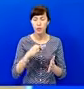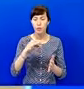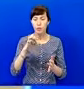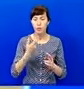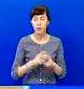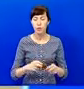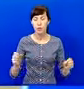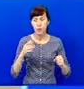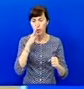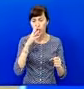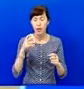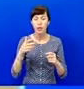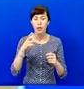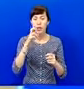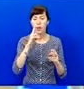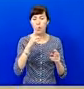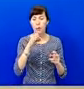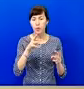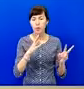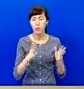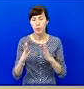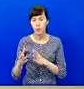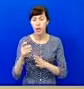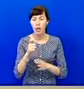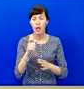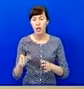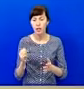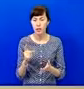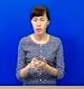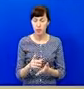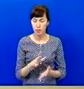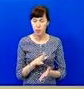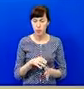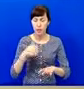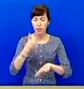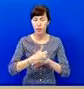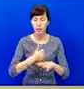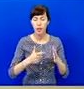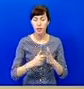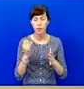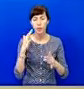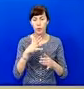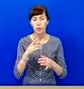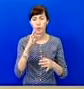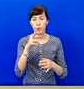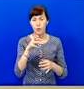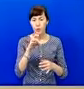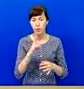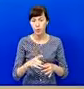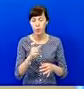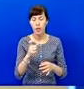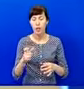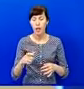қыс маусымында қатты отын бағасын реттеуді тиісті сала мамандарына мықтап тапсырды. Басты мақсат, басым көпшілігі көмірді қолданатын өңір тұрғындарына